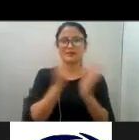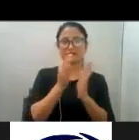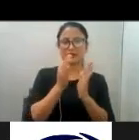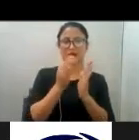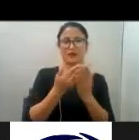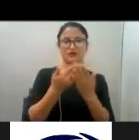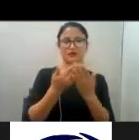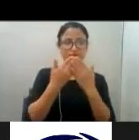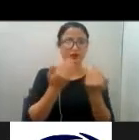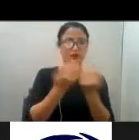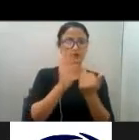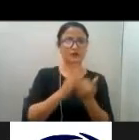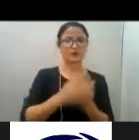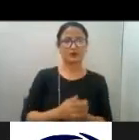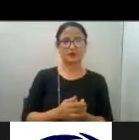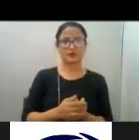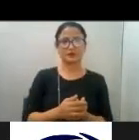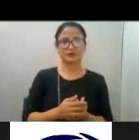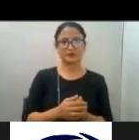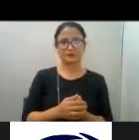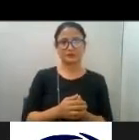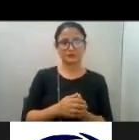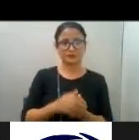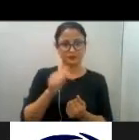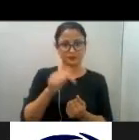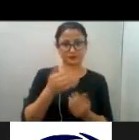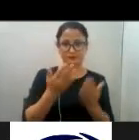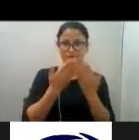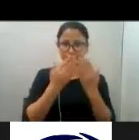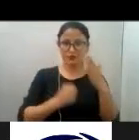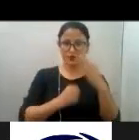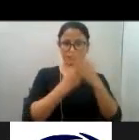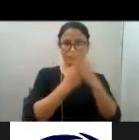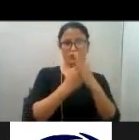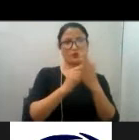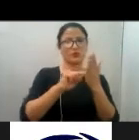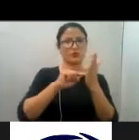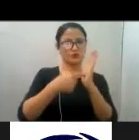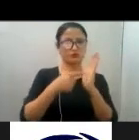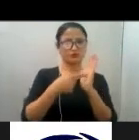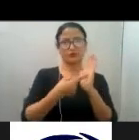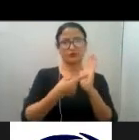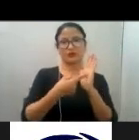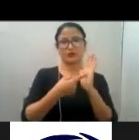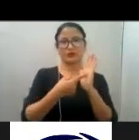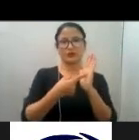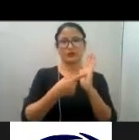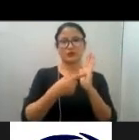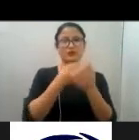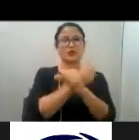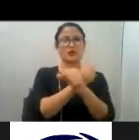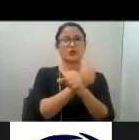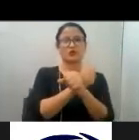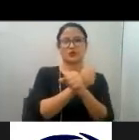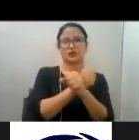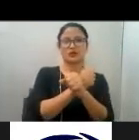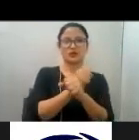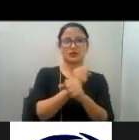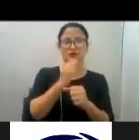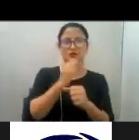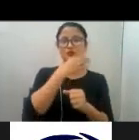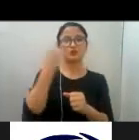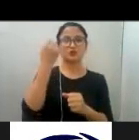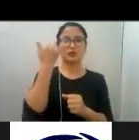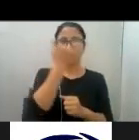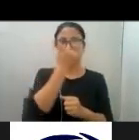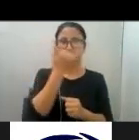गर्न खोजिएको छ। र यो स्टडीको मुख्य उद्देश्य नै चाहिँ रिस्क फैक्टर चाहिँ सुसाइड में विशेष लैंगिक